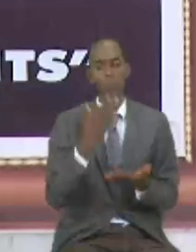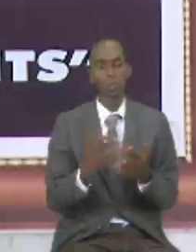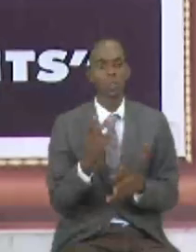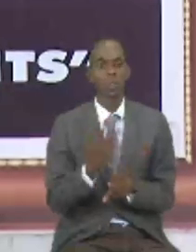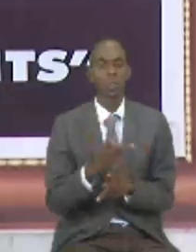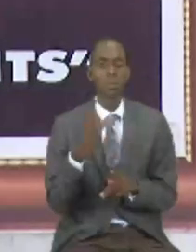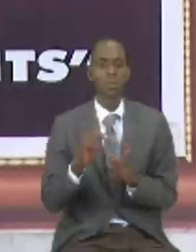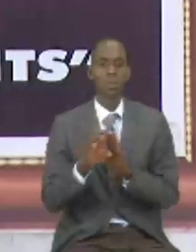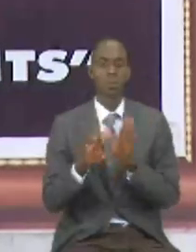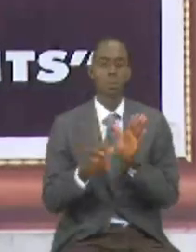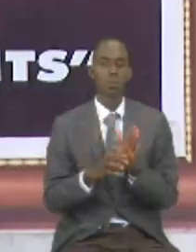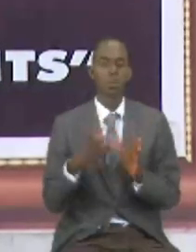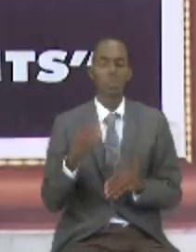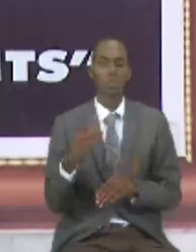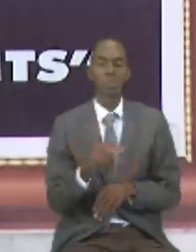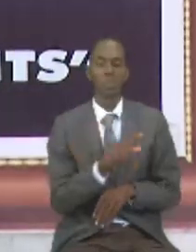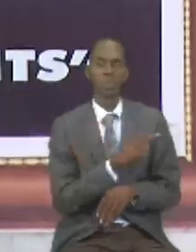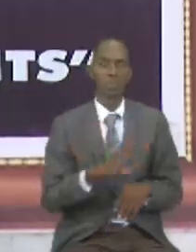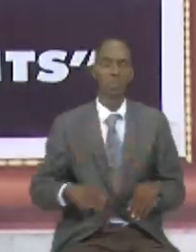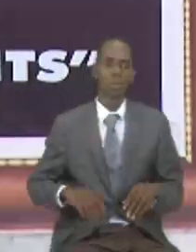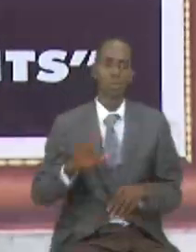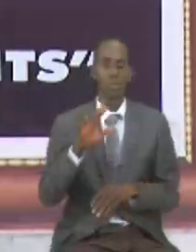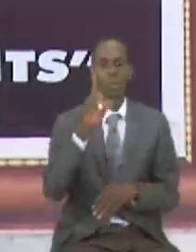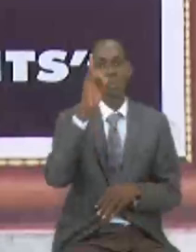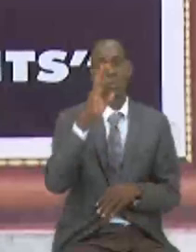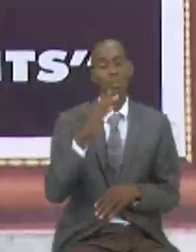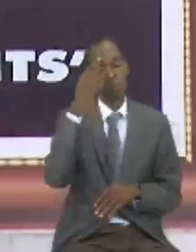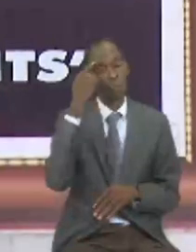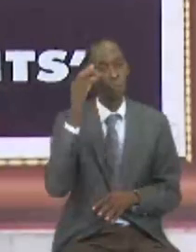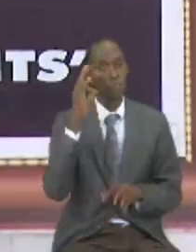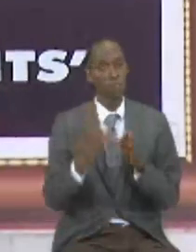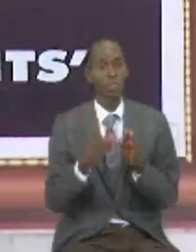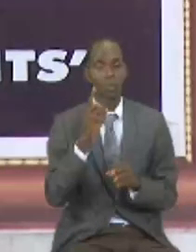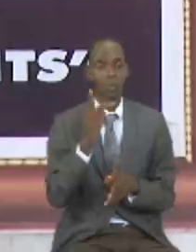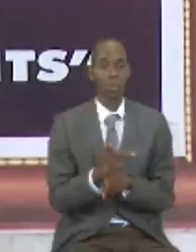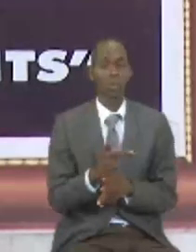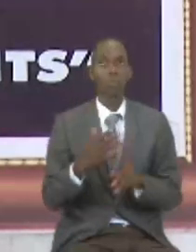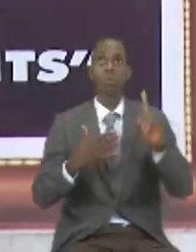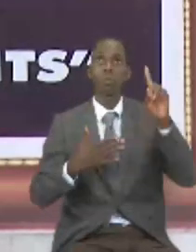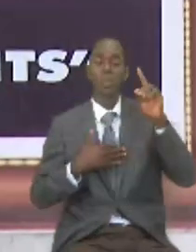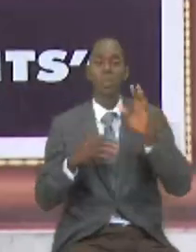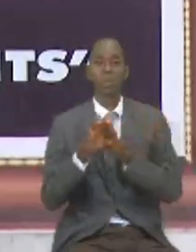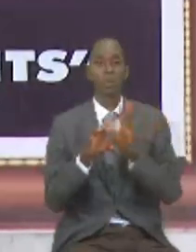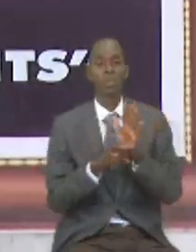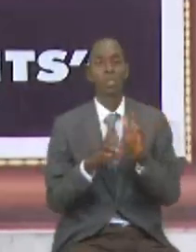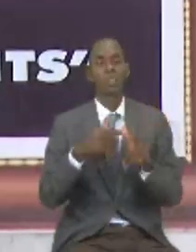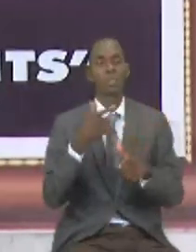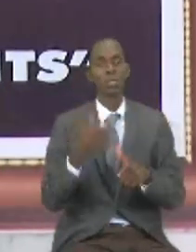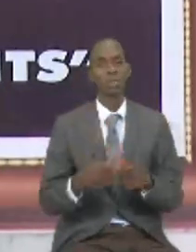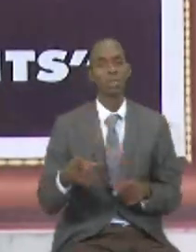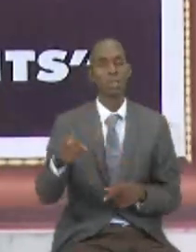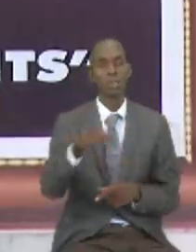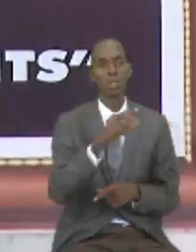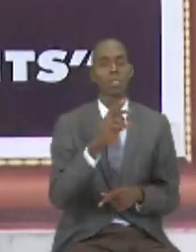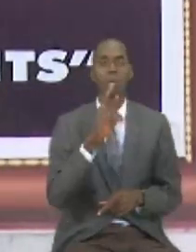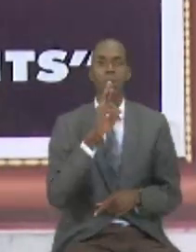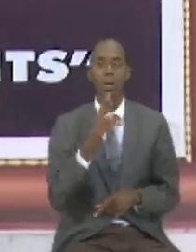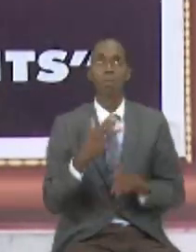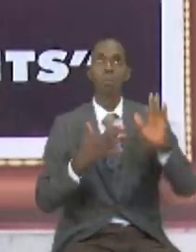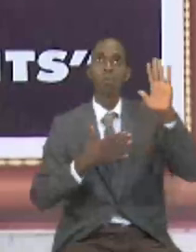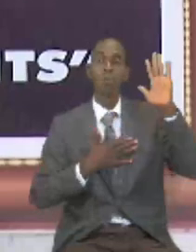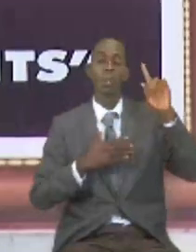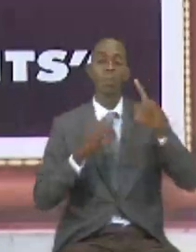Vous observerez les commandements de l'Éternel votre Dieu. Parce que si vous gardez mes commandements, vous êtes mes amis. Si vous gardez les